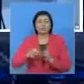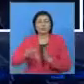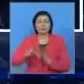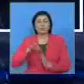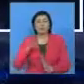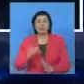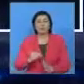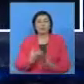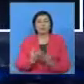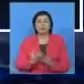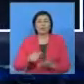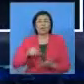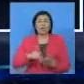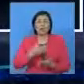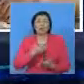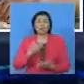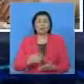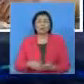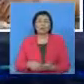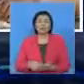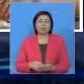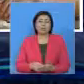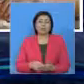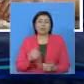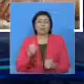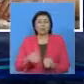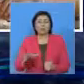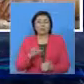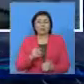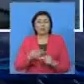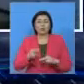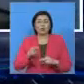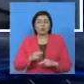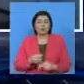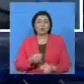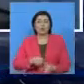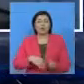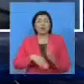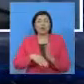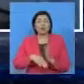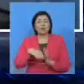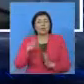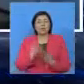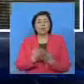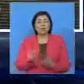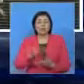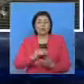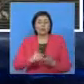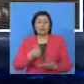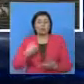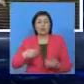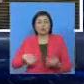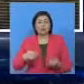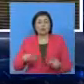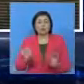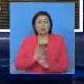кезеңі. Байқауға қатысуға ниет білдірген үміткерлердің қай-қайсысы да осал емес. Күміс көмей жезтаңдай жыршылар қасиетті домбырамен